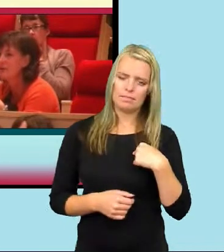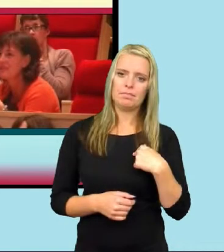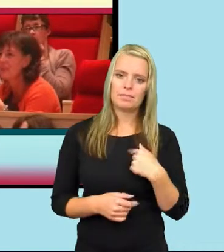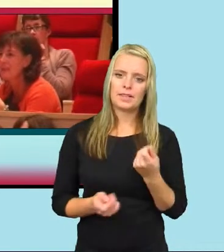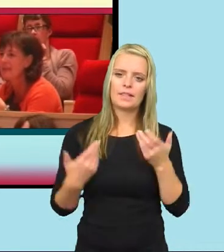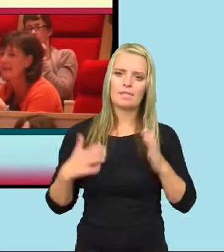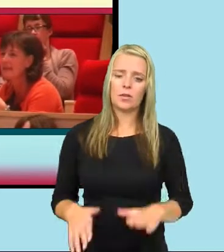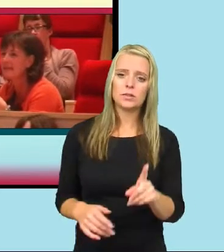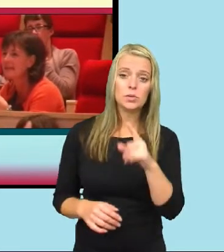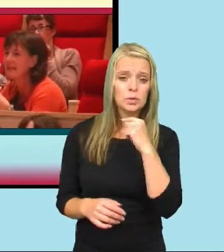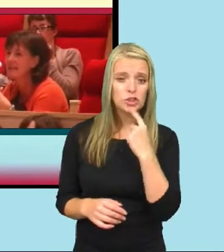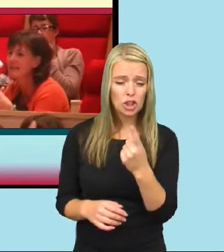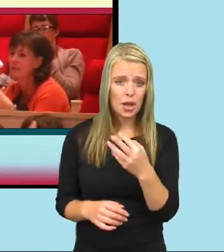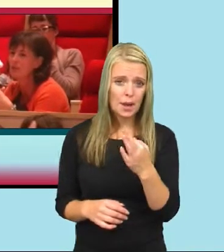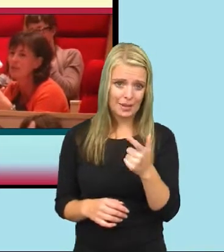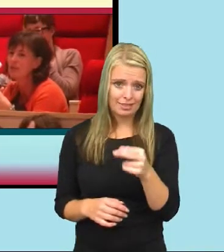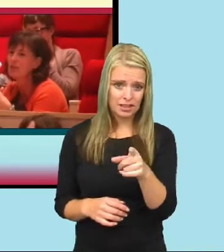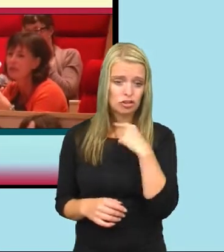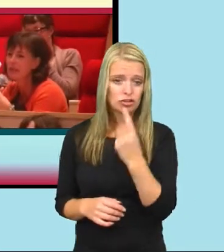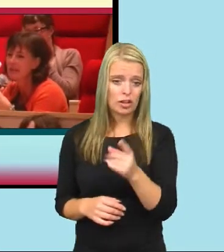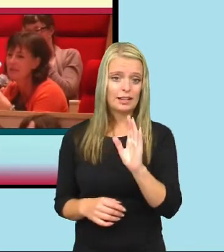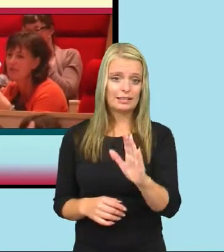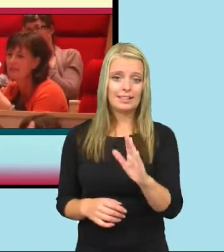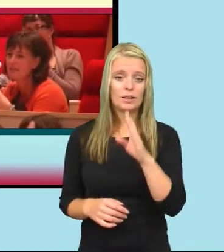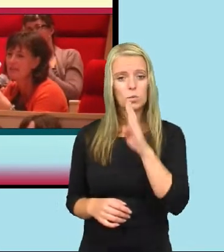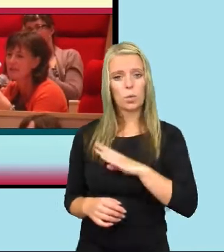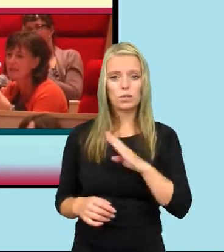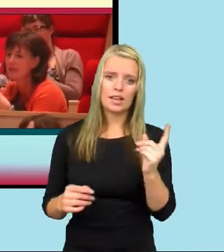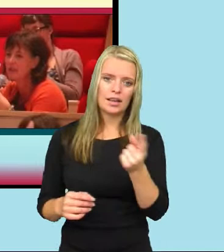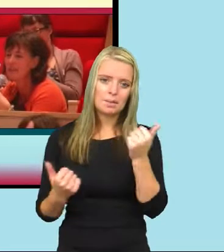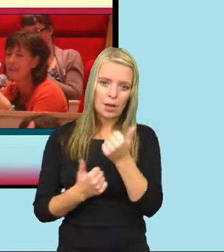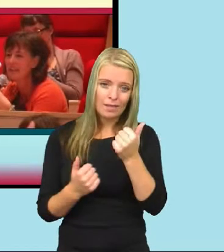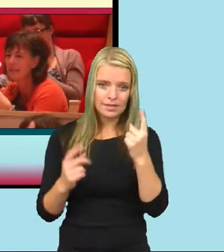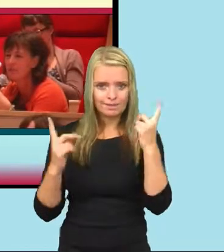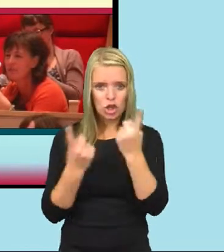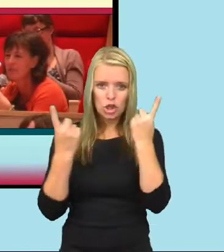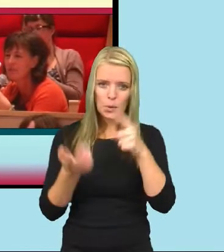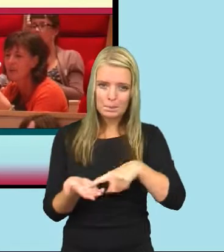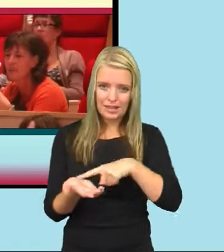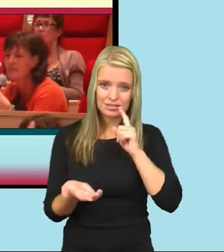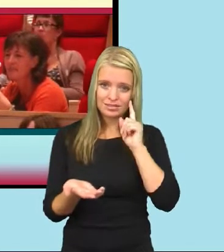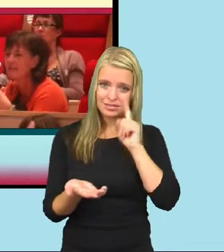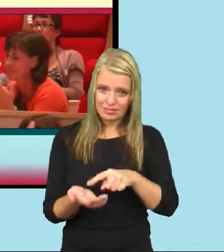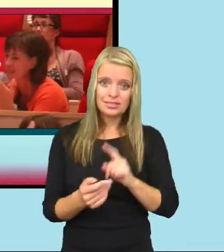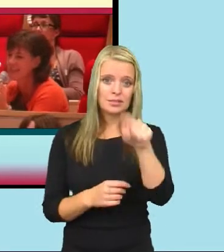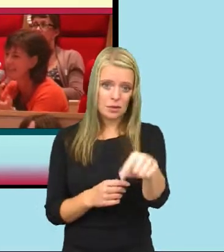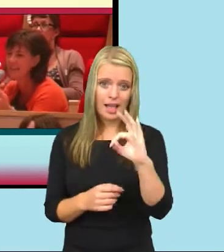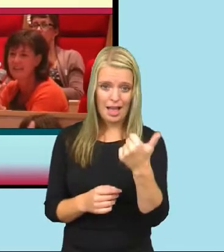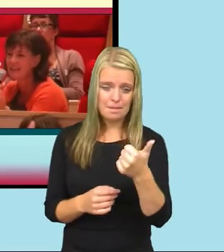hörde hur du sa, Peter, att din dotter behöver lyckopiller för att när hon kommer till habiliteringen för att fokusera på